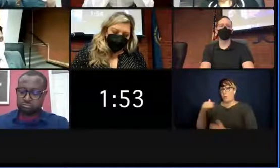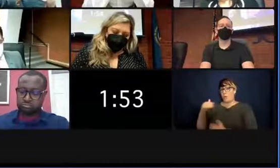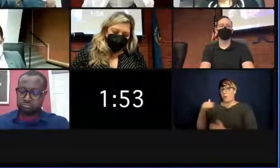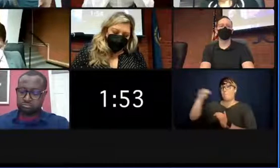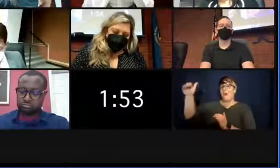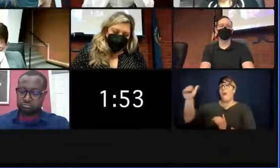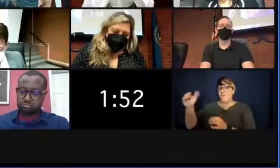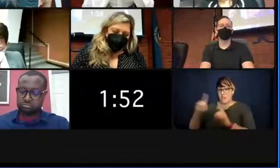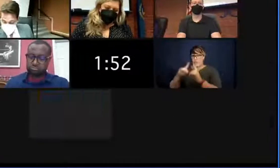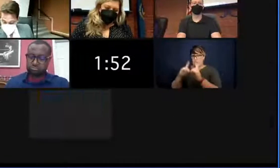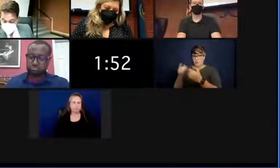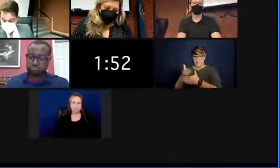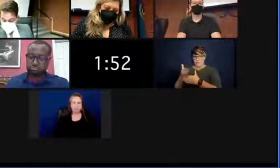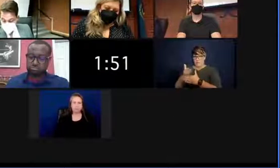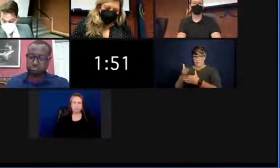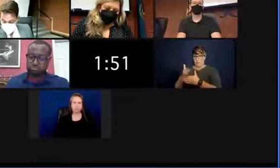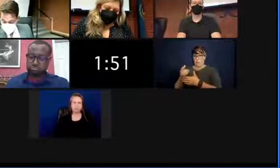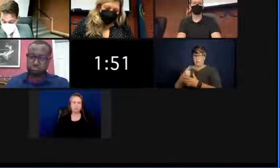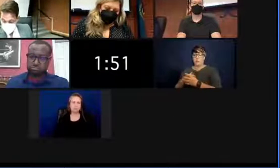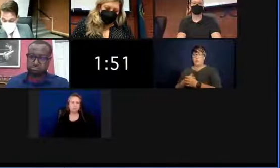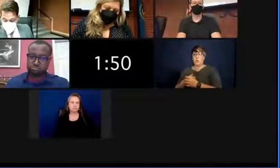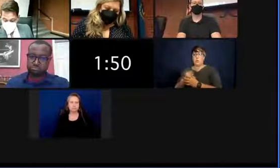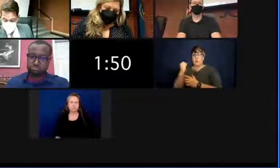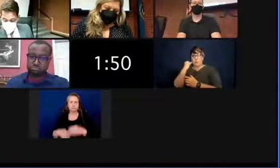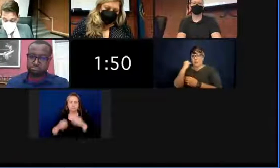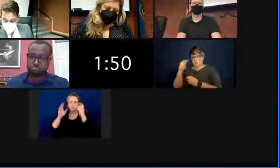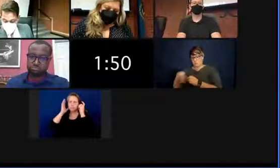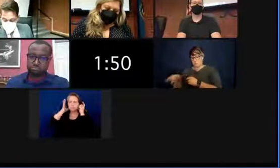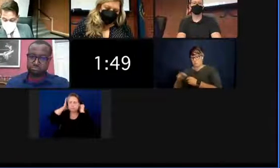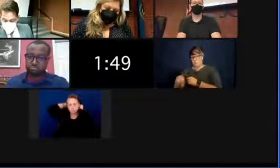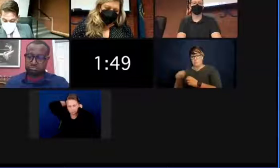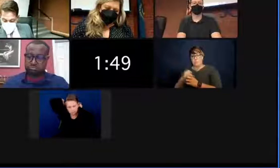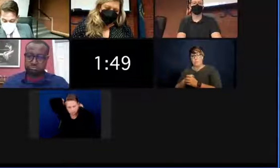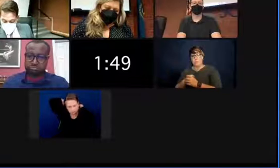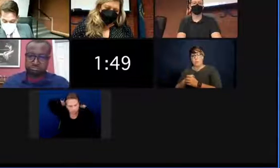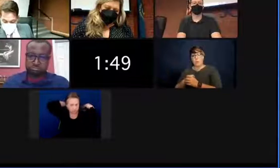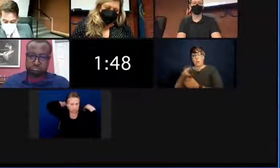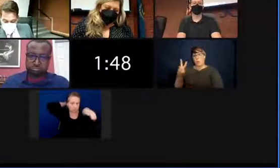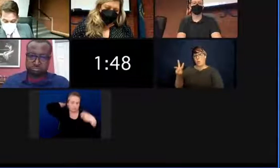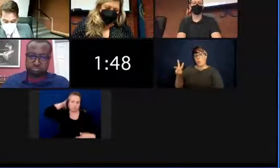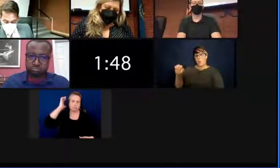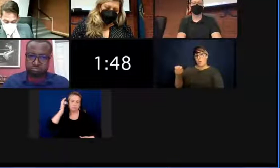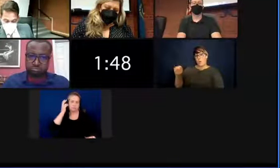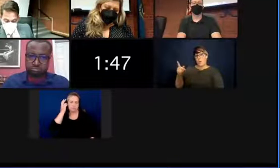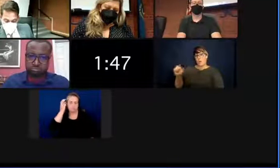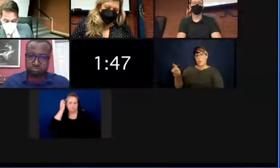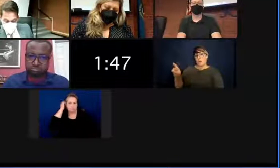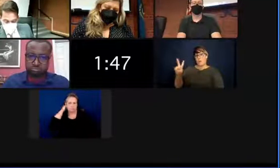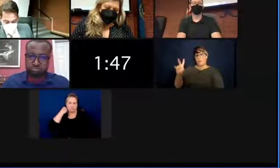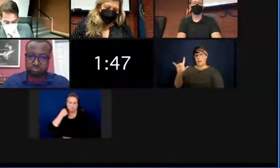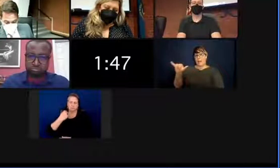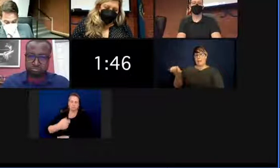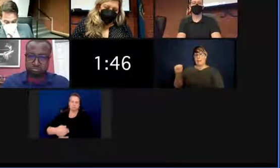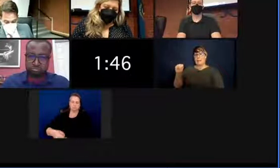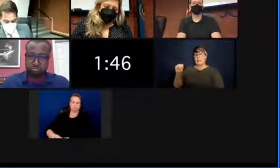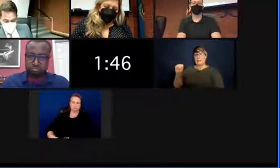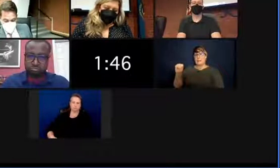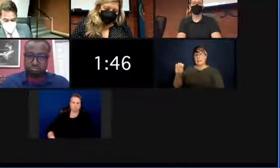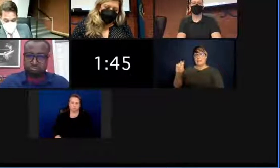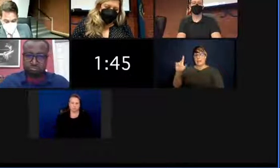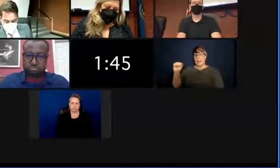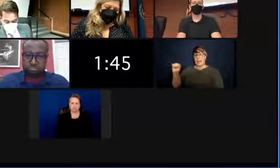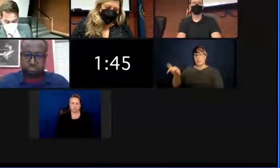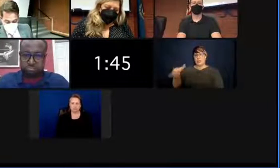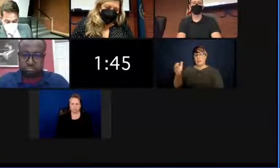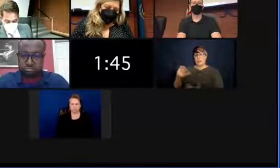ولكن الطلاب الذين نتحدث عنهم في الروضة هم لديهم إمكانات أكثر. وأجر بالي، سيليكا،